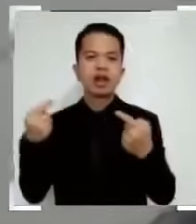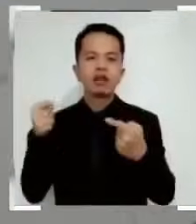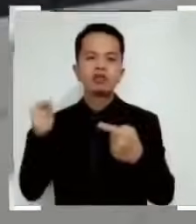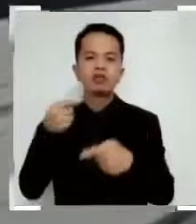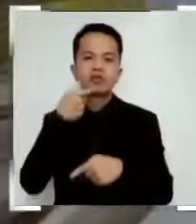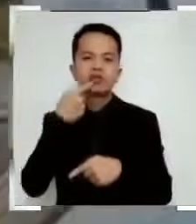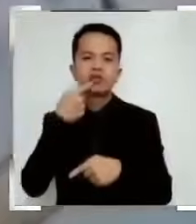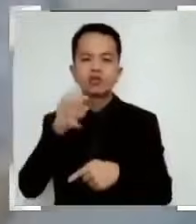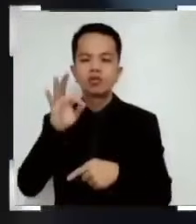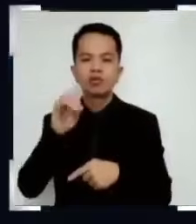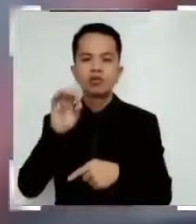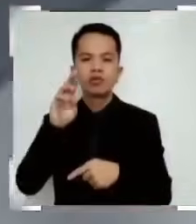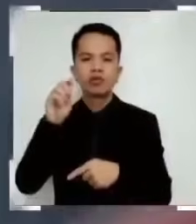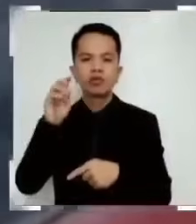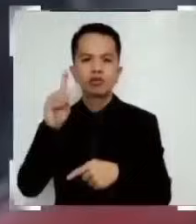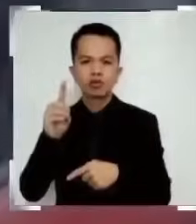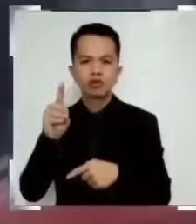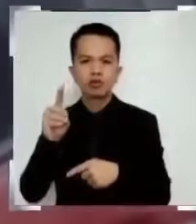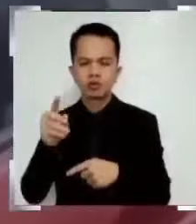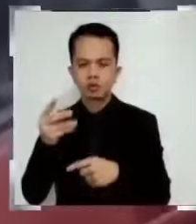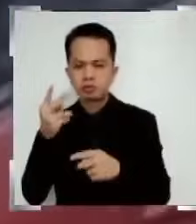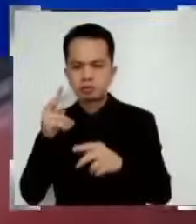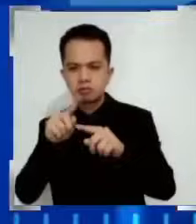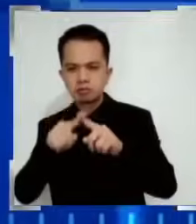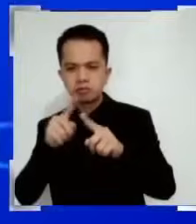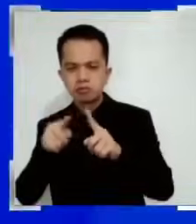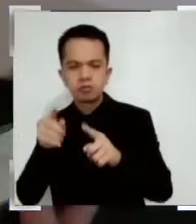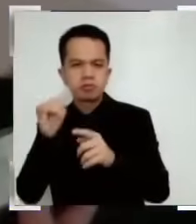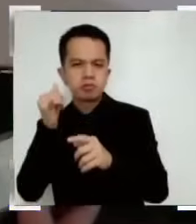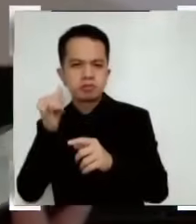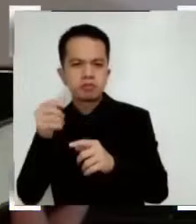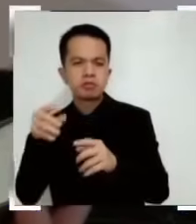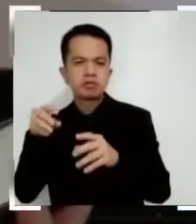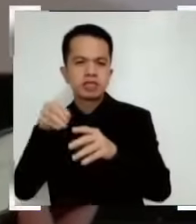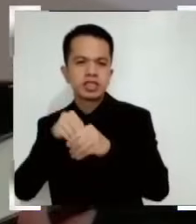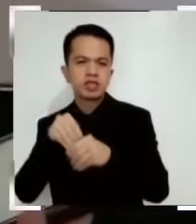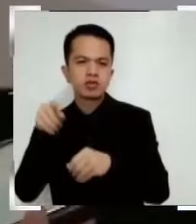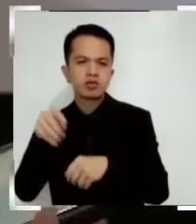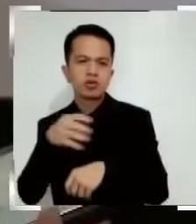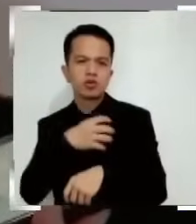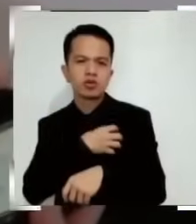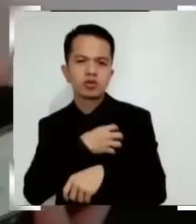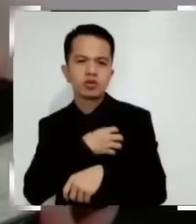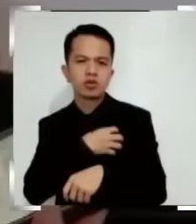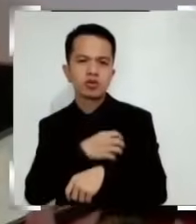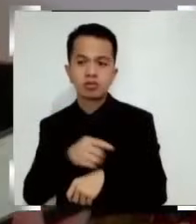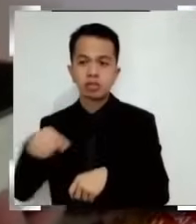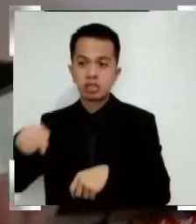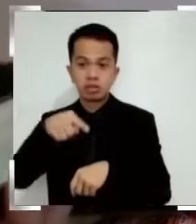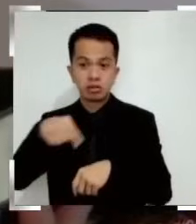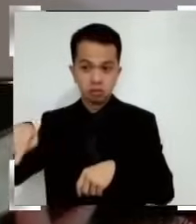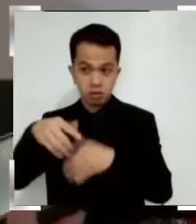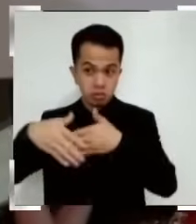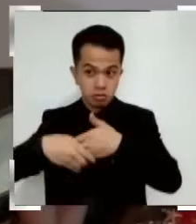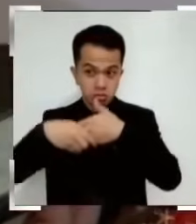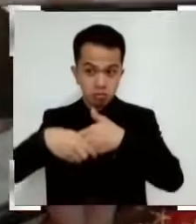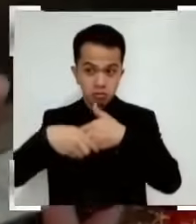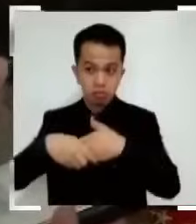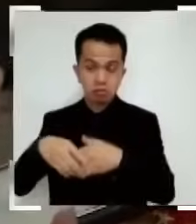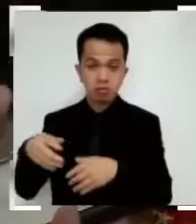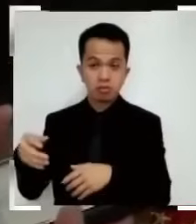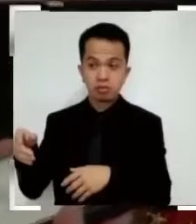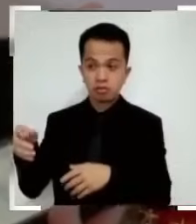ang nakita niya sa CCTV footage sa loob ng istasyon. Nagkamayan sila, inakbayan ni siklista, si